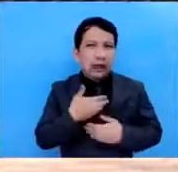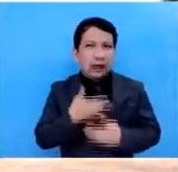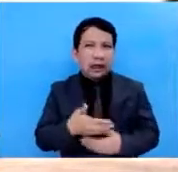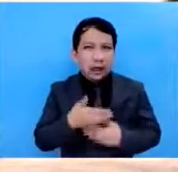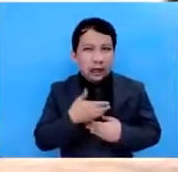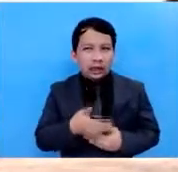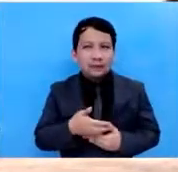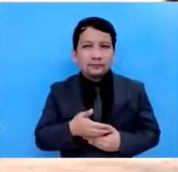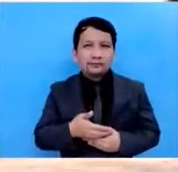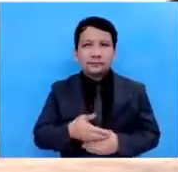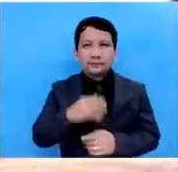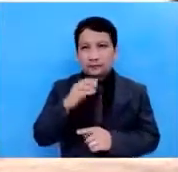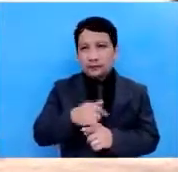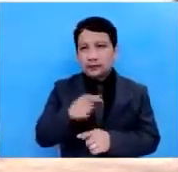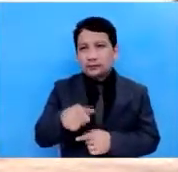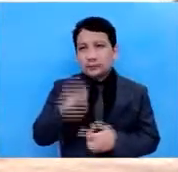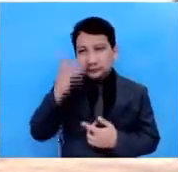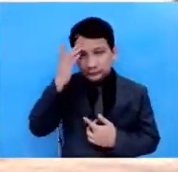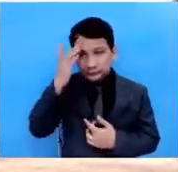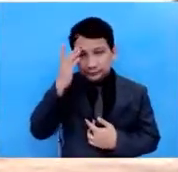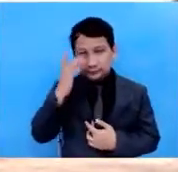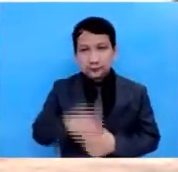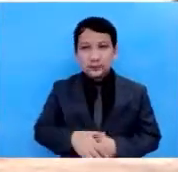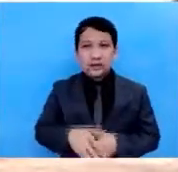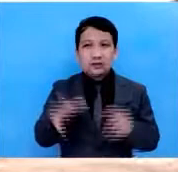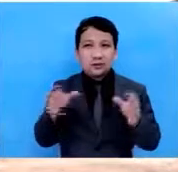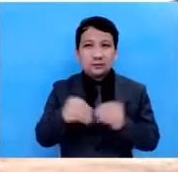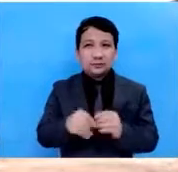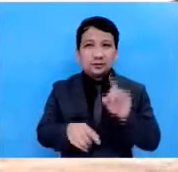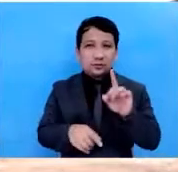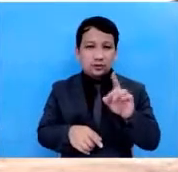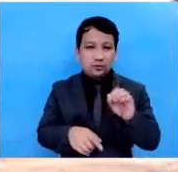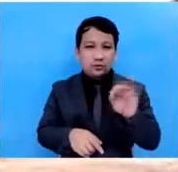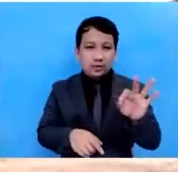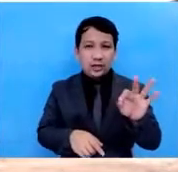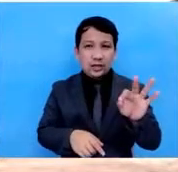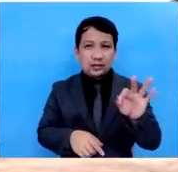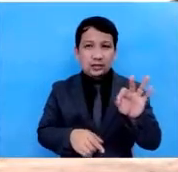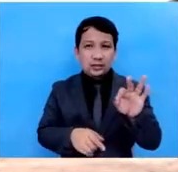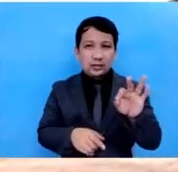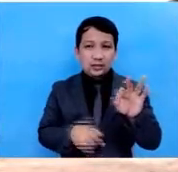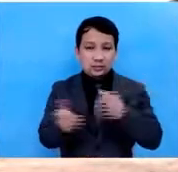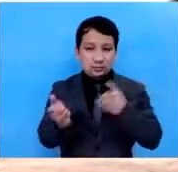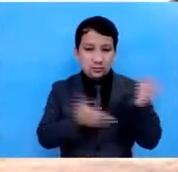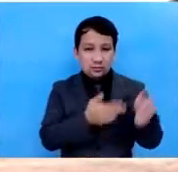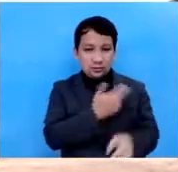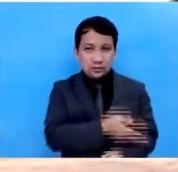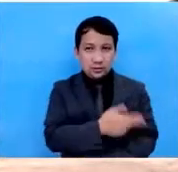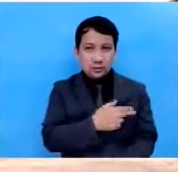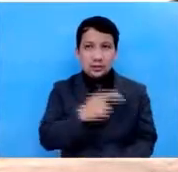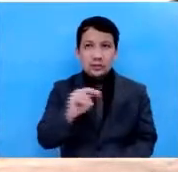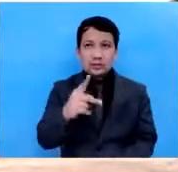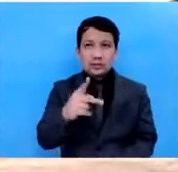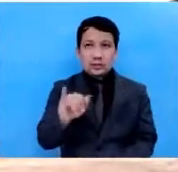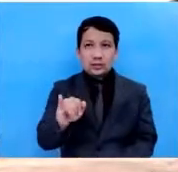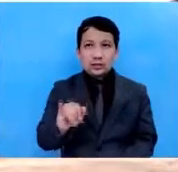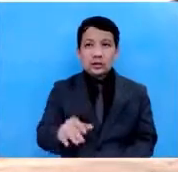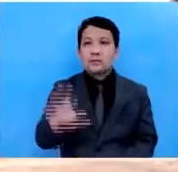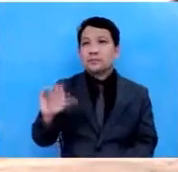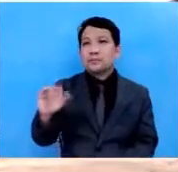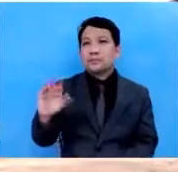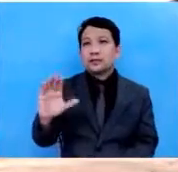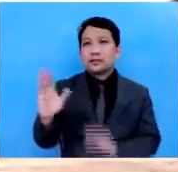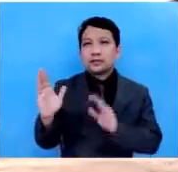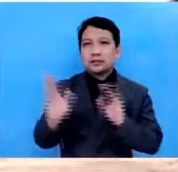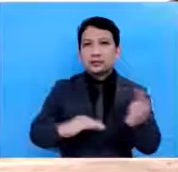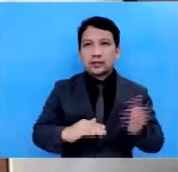Mula Enero hanggang ngayong araw, umabot na sa 109 ang leptospirosis admissions sa NKTI. 15 dyan ang namatay. We